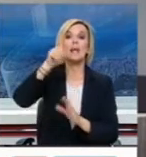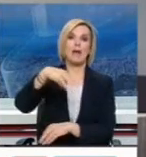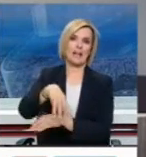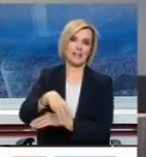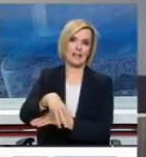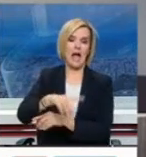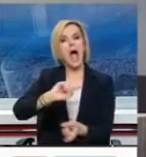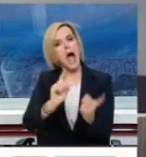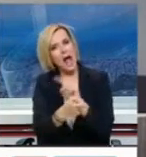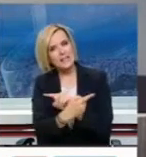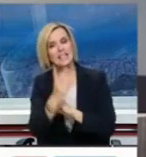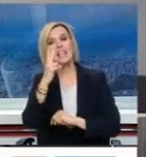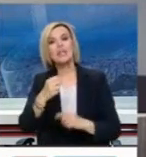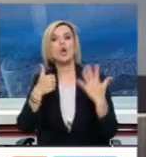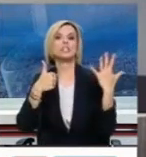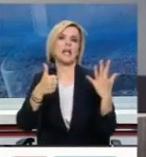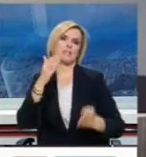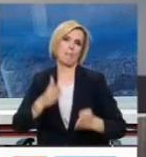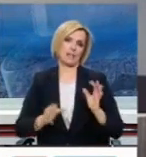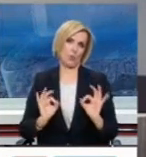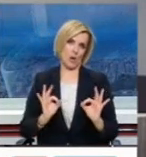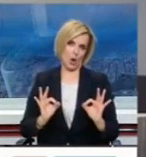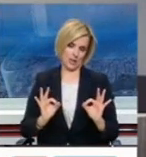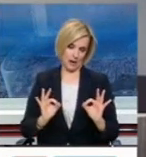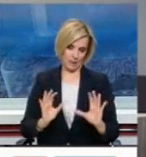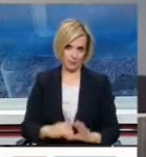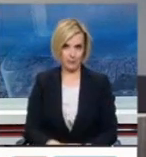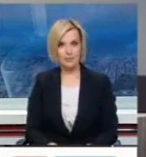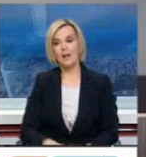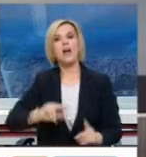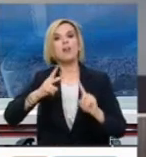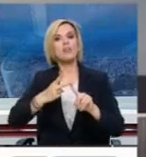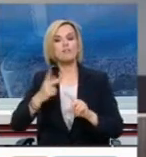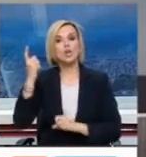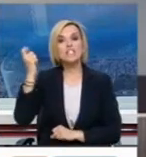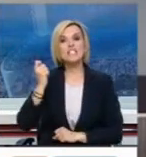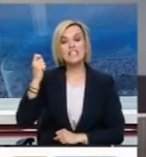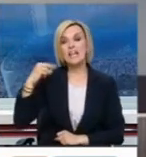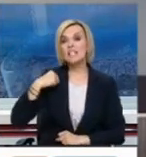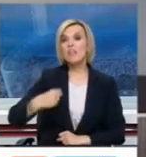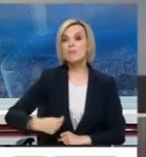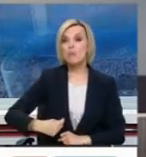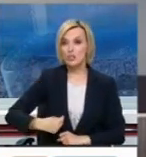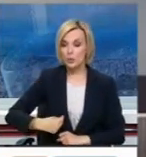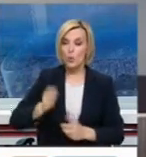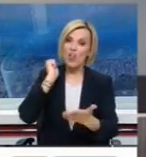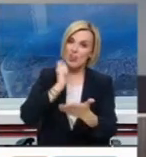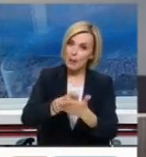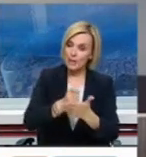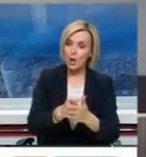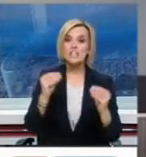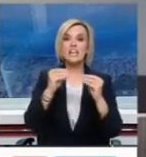της 26 Μαρτίου 2020. Δεύτερον, οι συντάξεις του Δημοσίου θα καταβληθούν στις 27 Μαρτίου